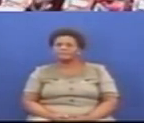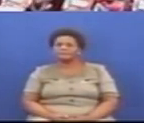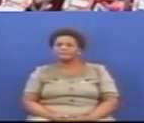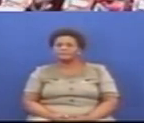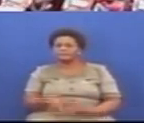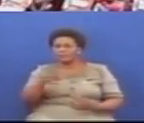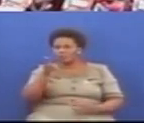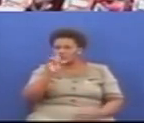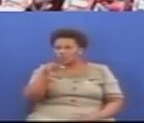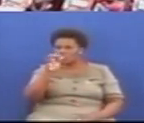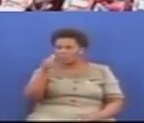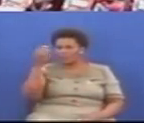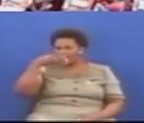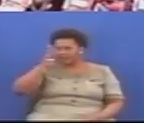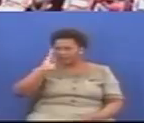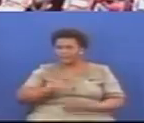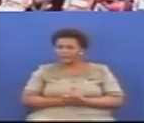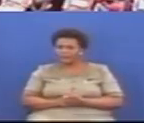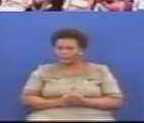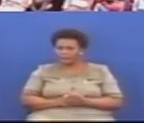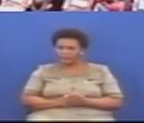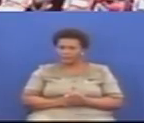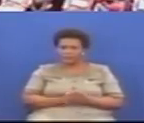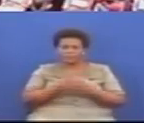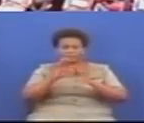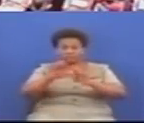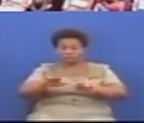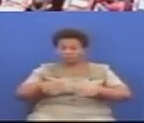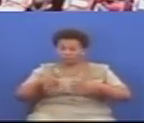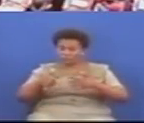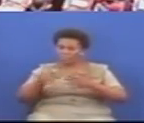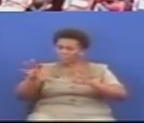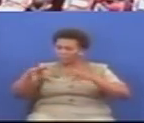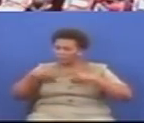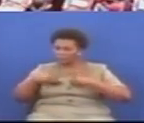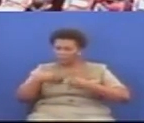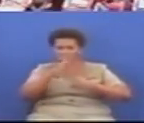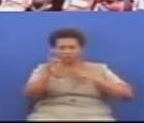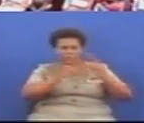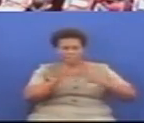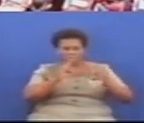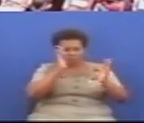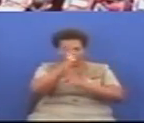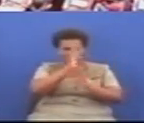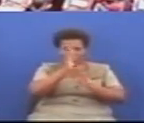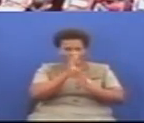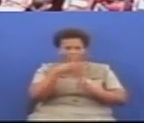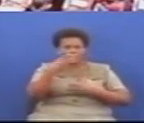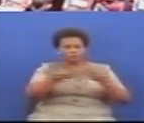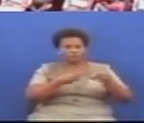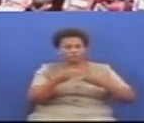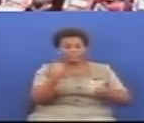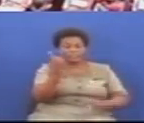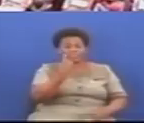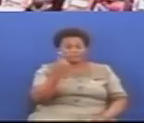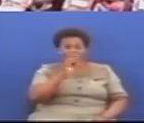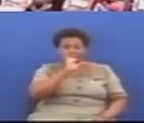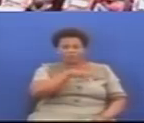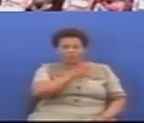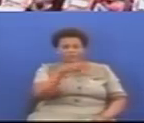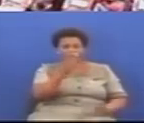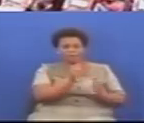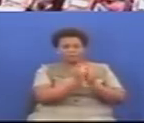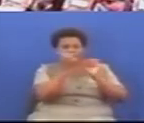Hoja za serikali kwamba bunge sasa likubali kujadili hali ya uchumi wa taifa kwa mwaka